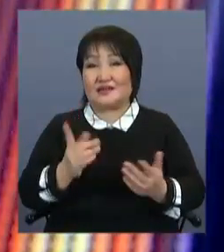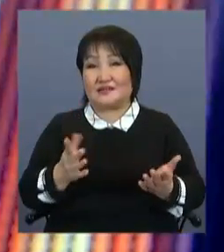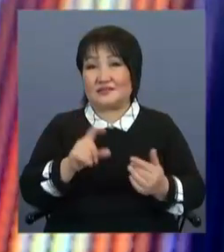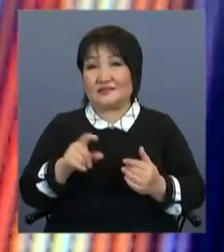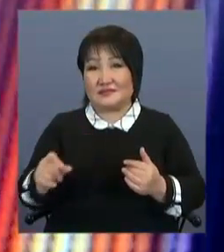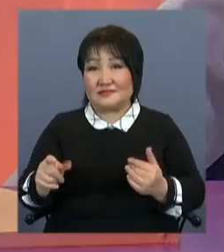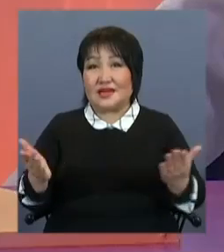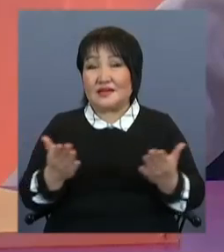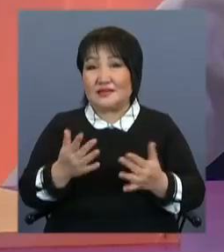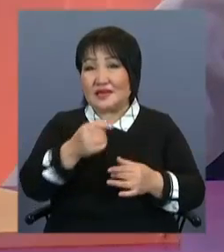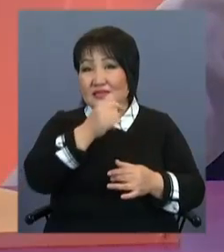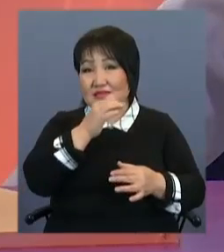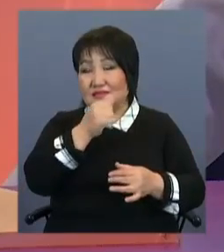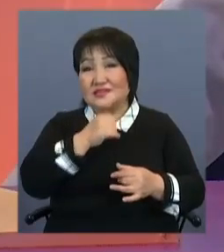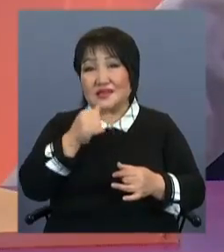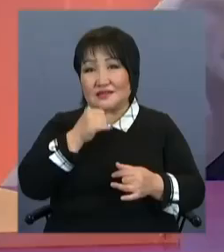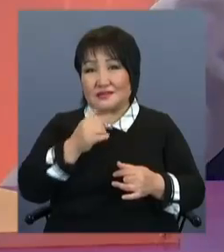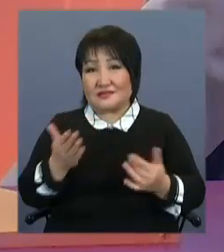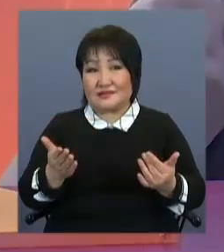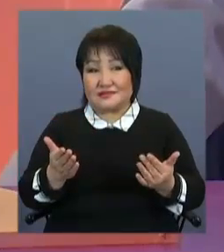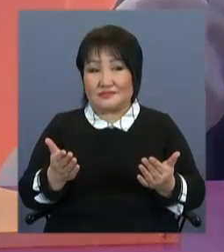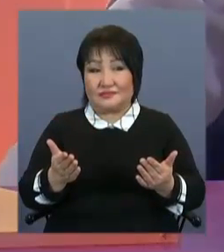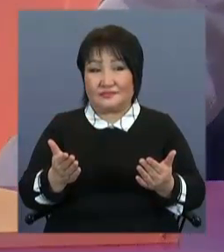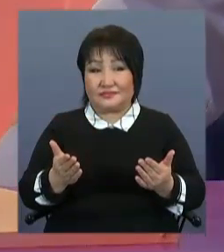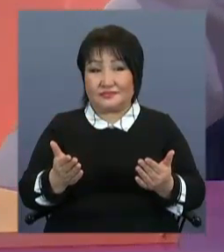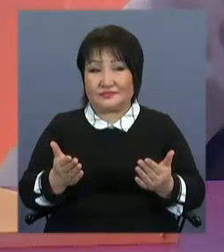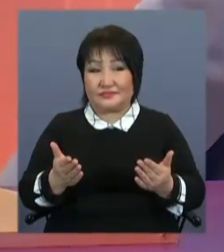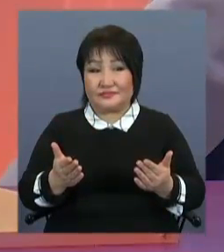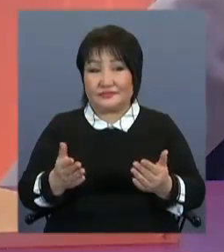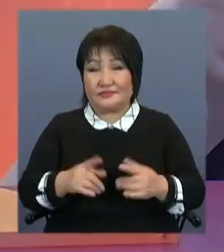неде? Опырай, мен неде ол жерге апарып тастадым ғой шырағым.